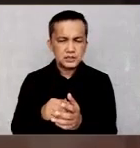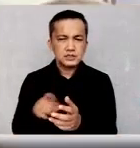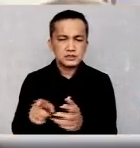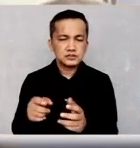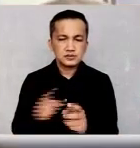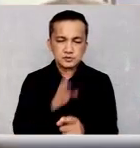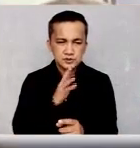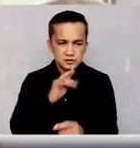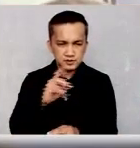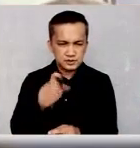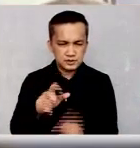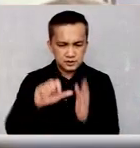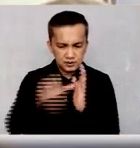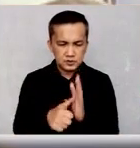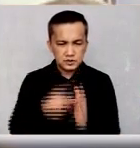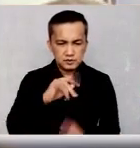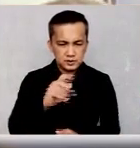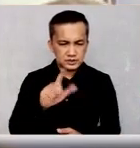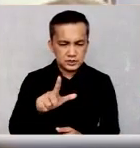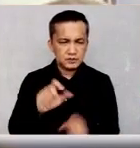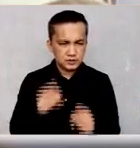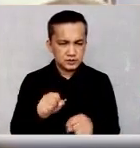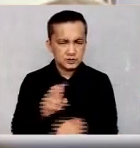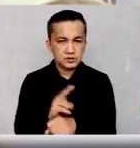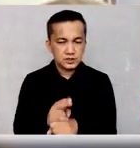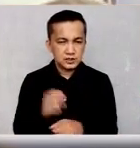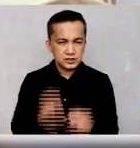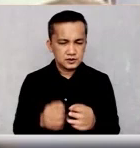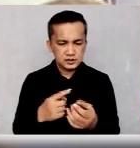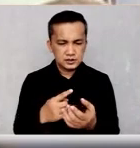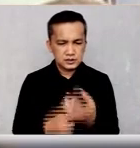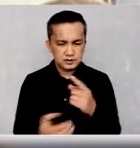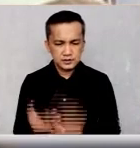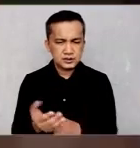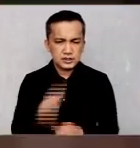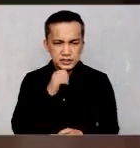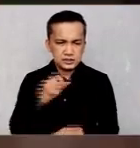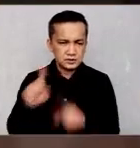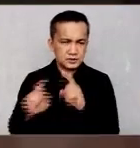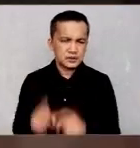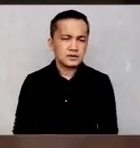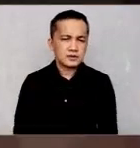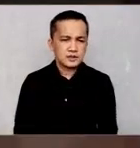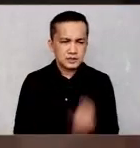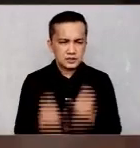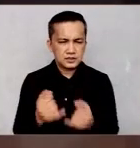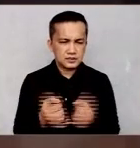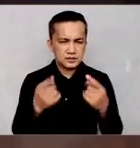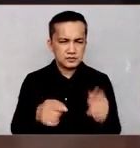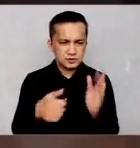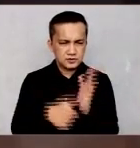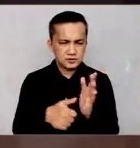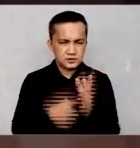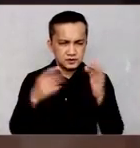lang, pagdidiin ni Pimentel, pwede lang itong gawin kung nasa debate at hindi sa interpelasyon. Sa huli, nauwi sa botohan ng pagdedesisyon